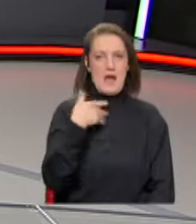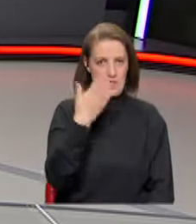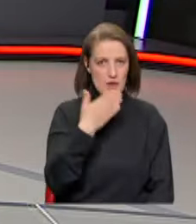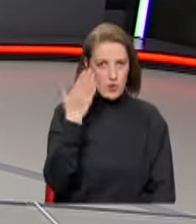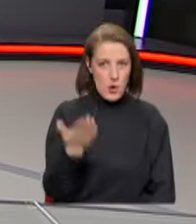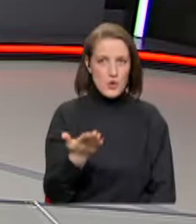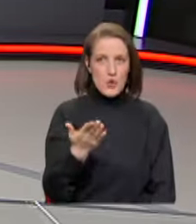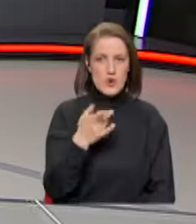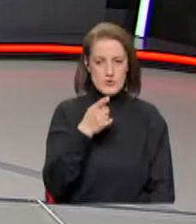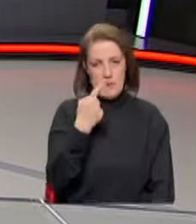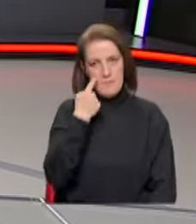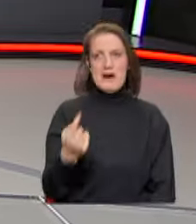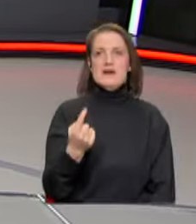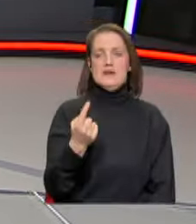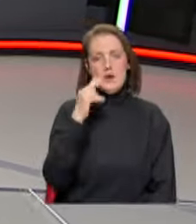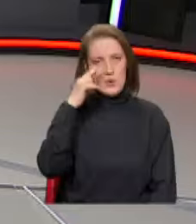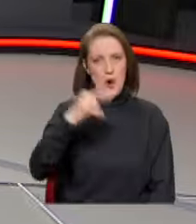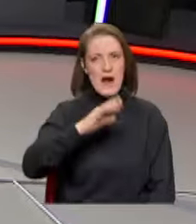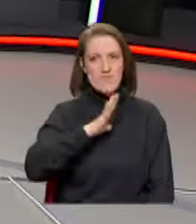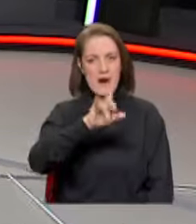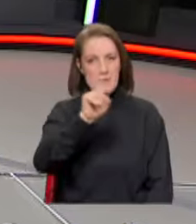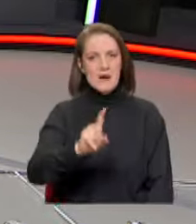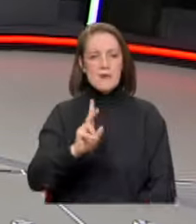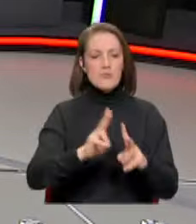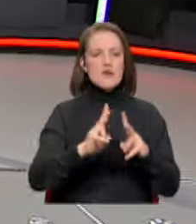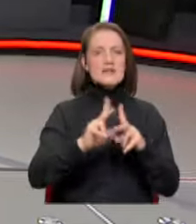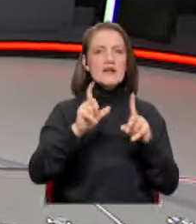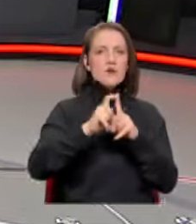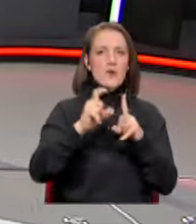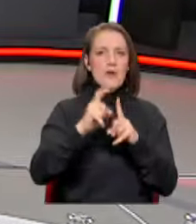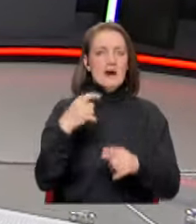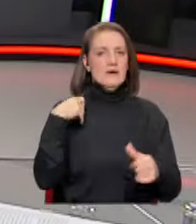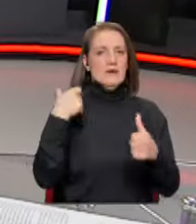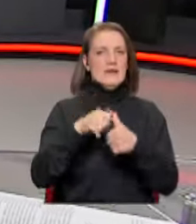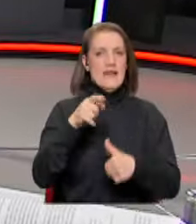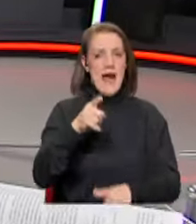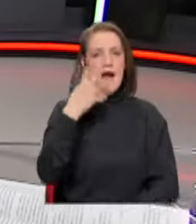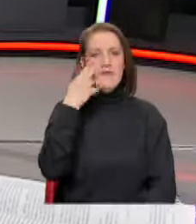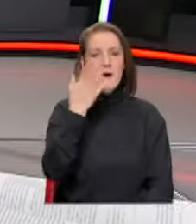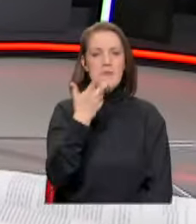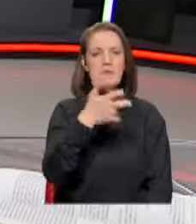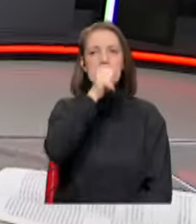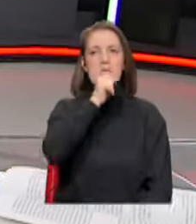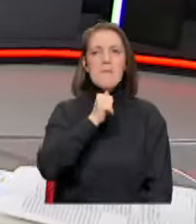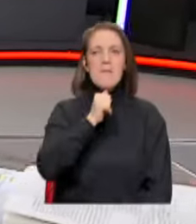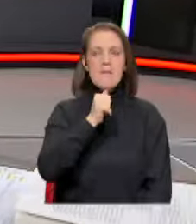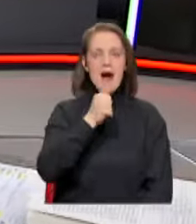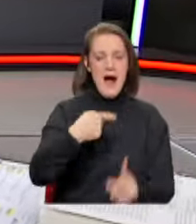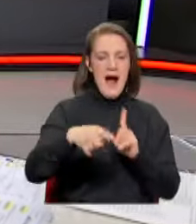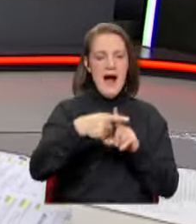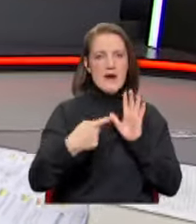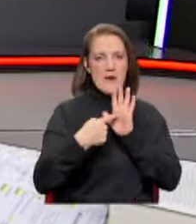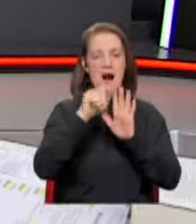geçiyor şuna bir bakın gören var mı polislerin durumları ve yine Efendim 3600 ek